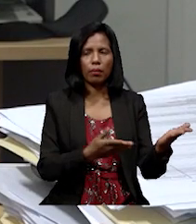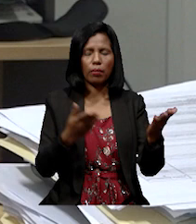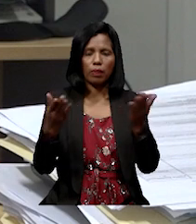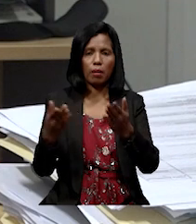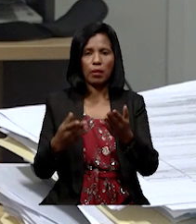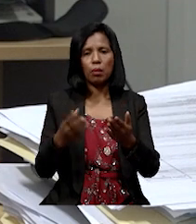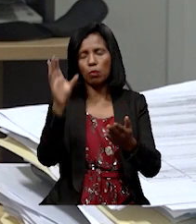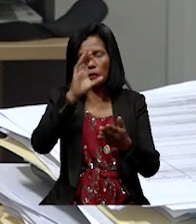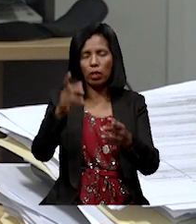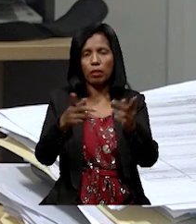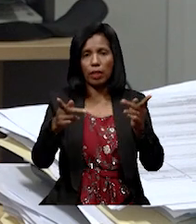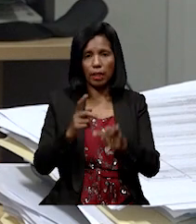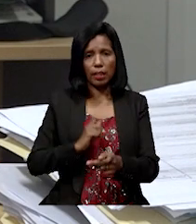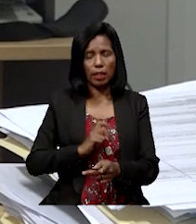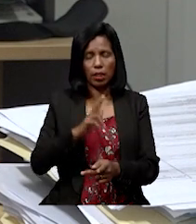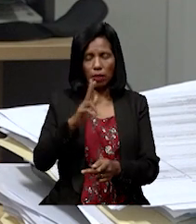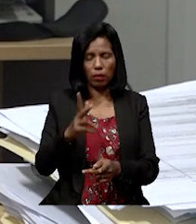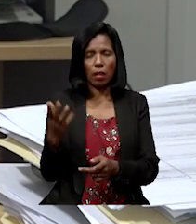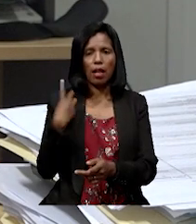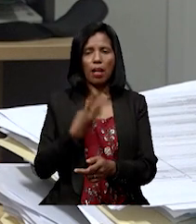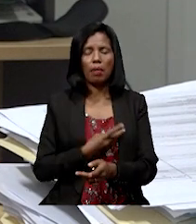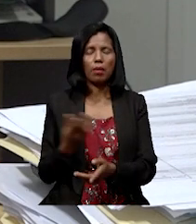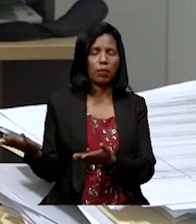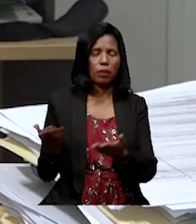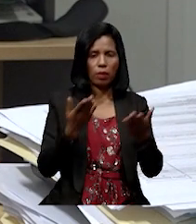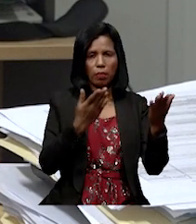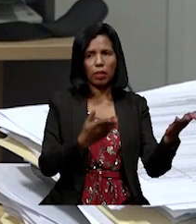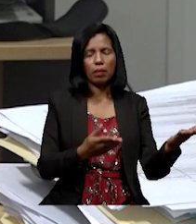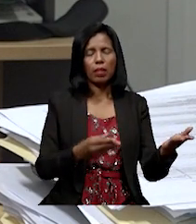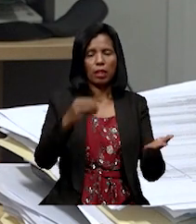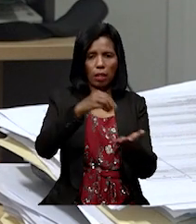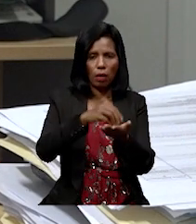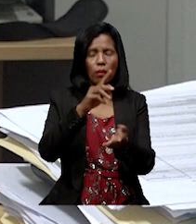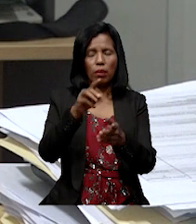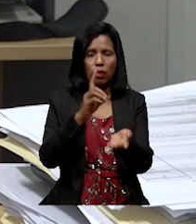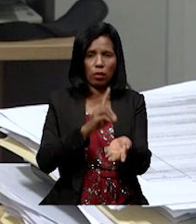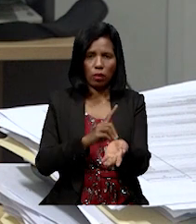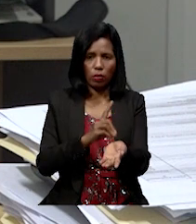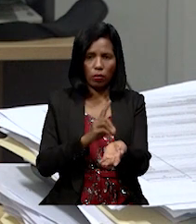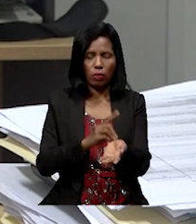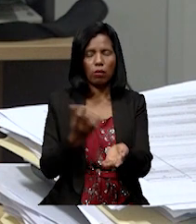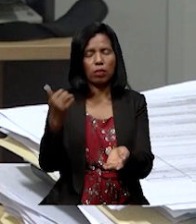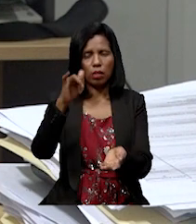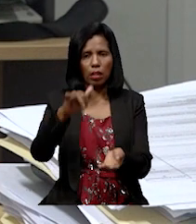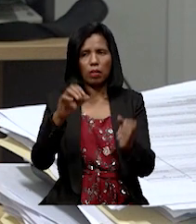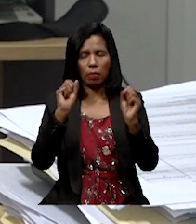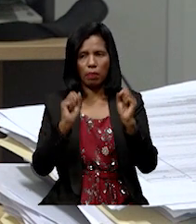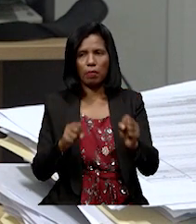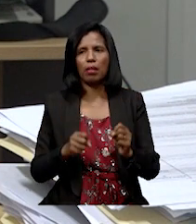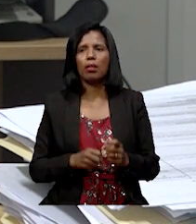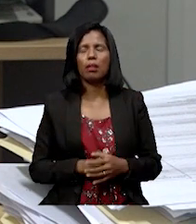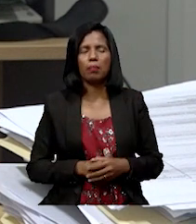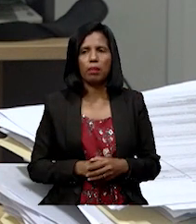tasitolu atau nune para ame koloka toko logisticamente no mos recursos humanos atau bele